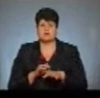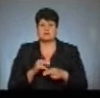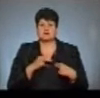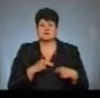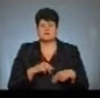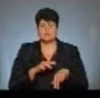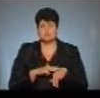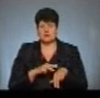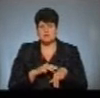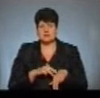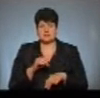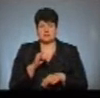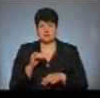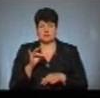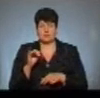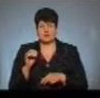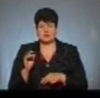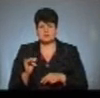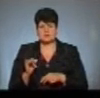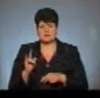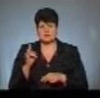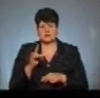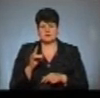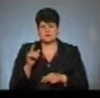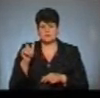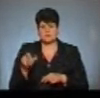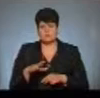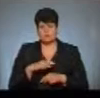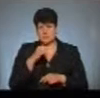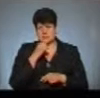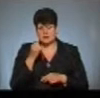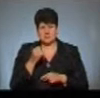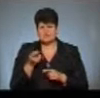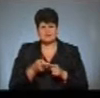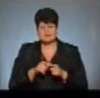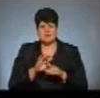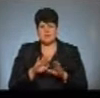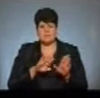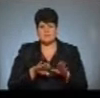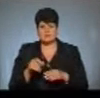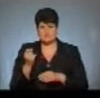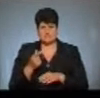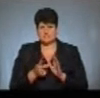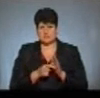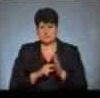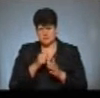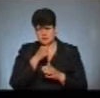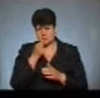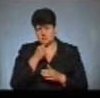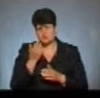Тернопільській області Юрій Процик. Людина була старша, не було видно, що людина там після 11 класу старша